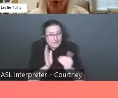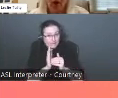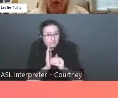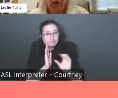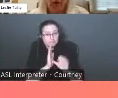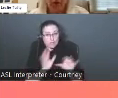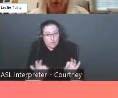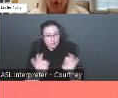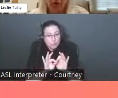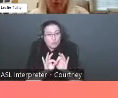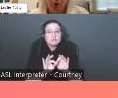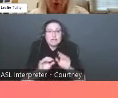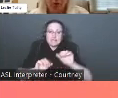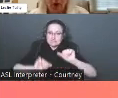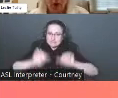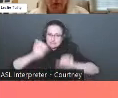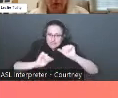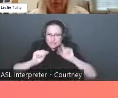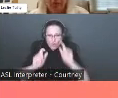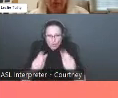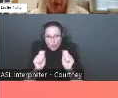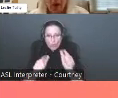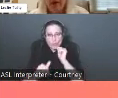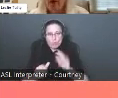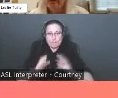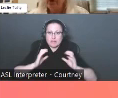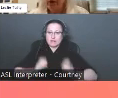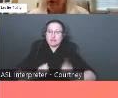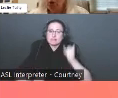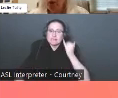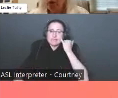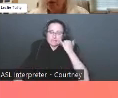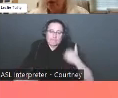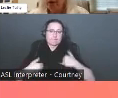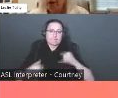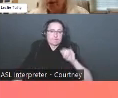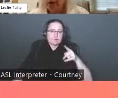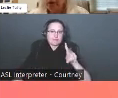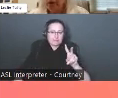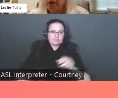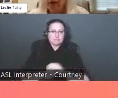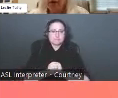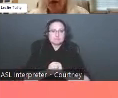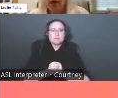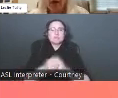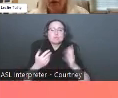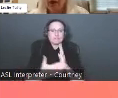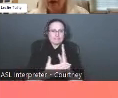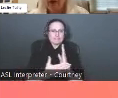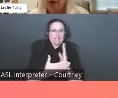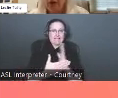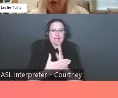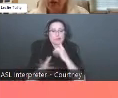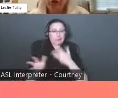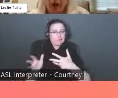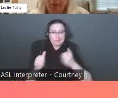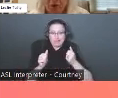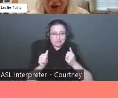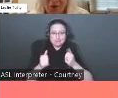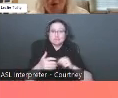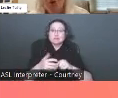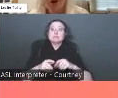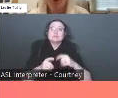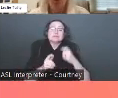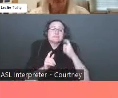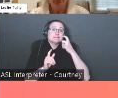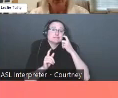sexuelles. Donc, il est très important d'évaluer toutes les femmes clientes. Donc, voici une échelle